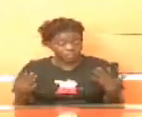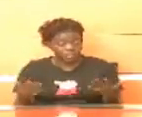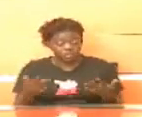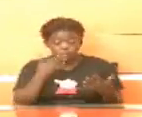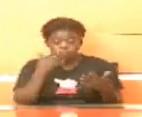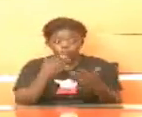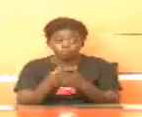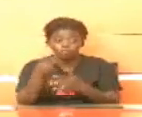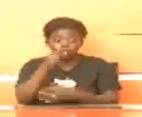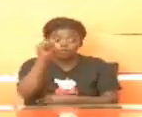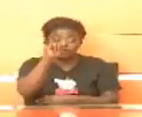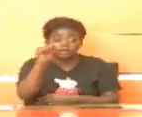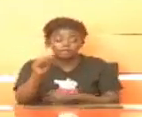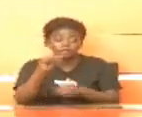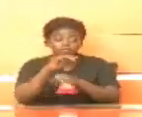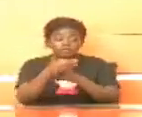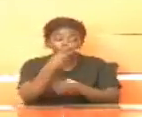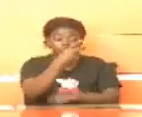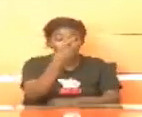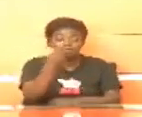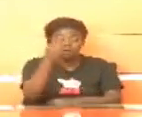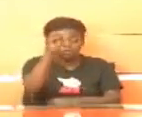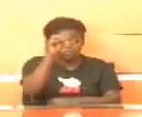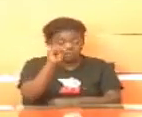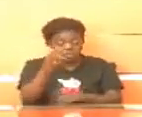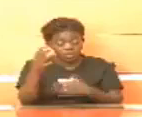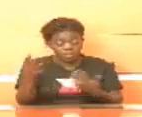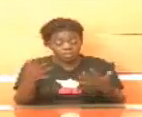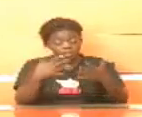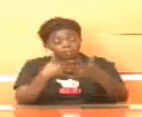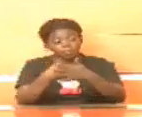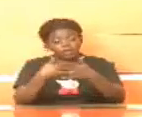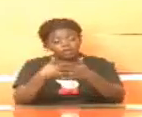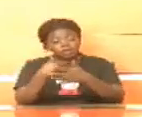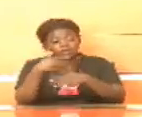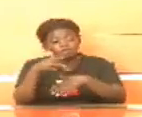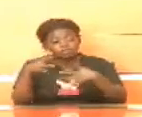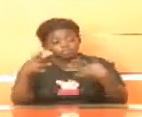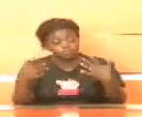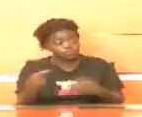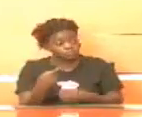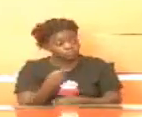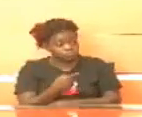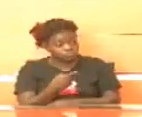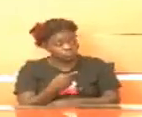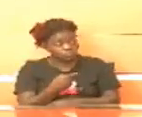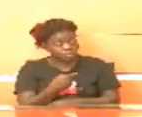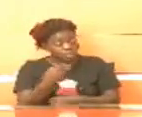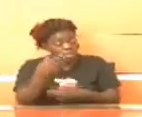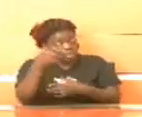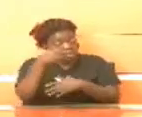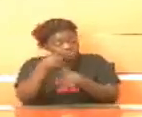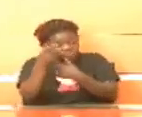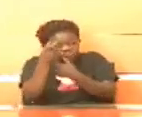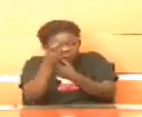akola ebitundu abiri mu kimu ku kikumi kati ekyuma kino ekyomuntu kiyisirayiri bwe kisika